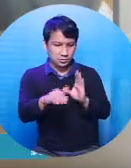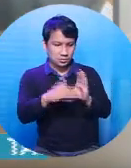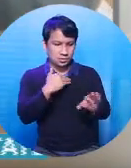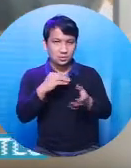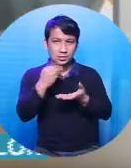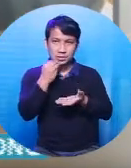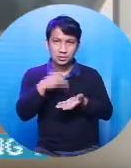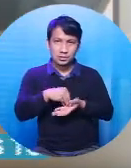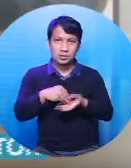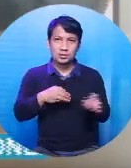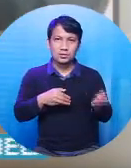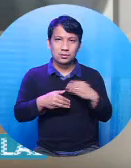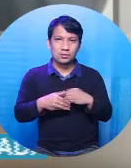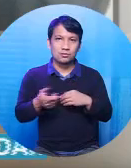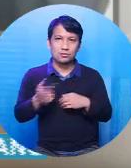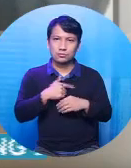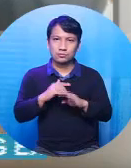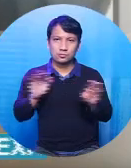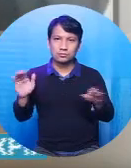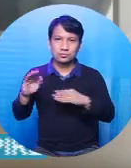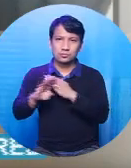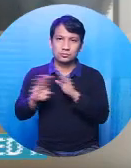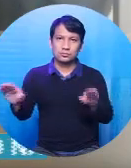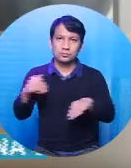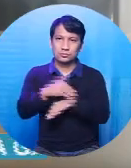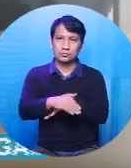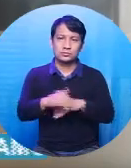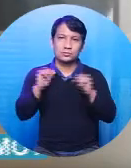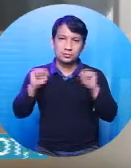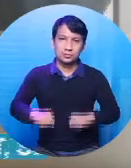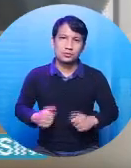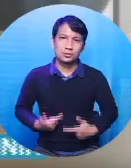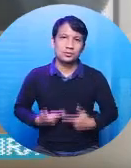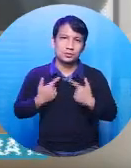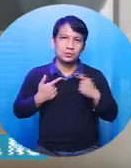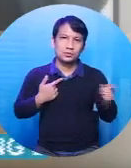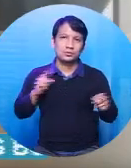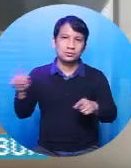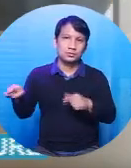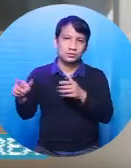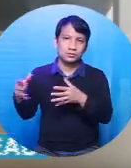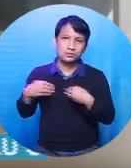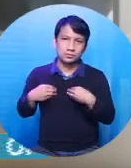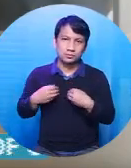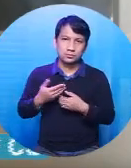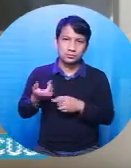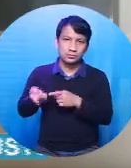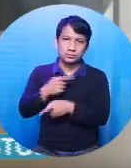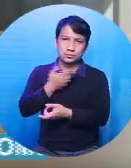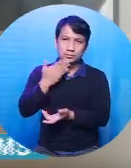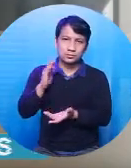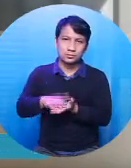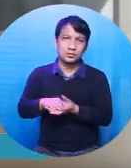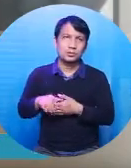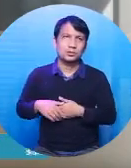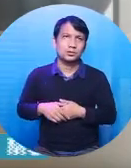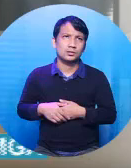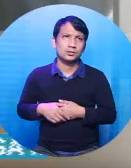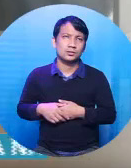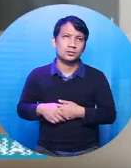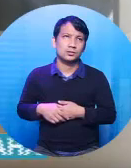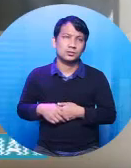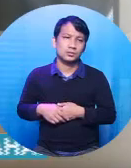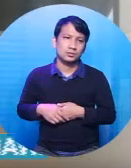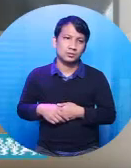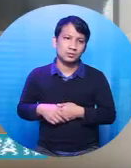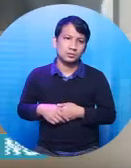mayroon po siya mga message sa akin, sir, na huwag na kayong magpapadala dahil kaya kong buhayin ang mga anak ko dahil hindi kami tumatanggap na galing sa masama. Yung ma'am, mga pinapakain